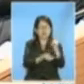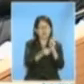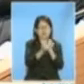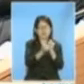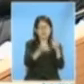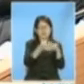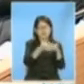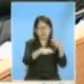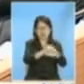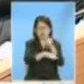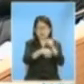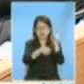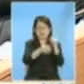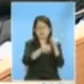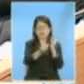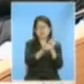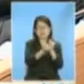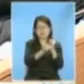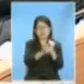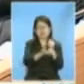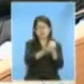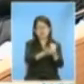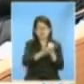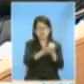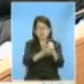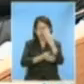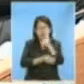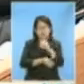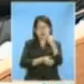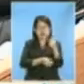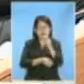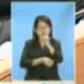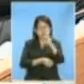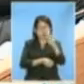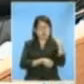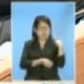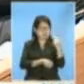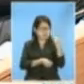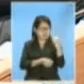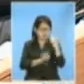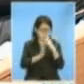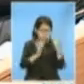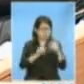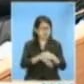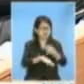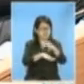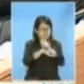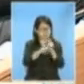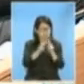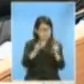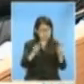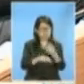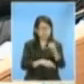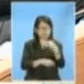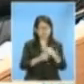งมันเอื้อผลประโยชน์กันครับเพราะอำนาจของวุฒิสภานั้นมันมีมากครับที่ประธานคณะกรรมาธิการบอกว่